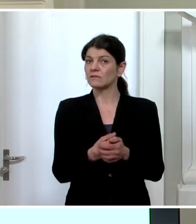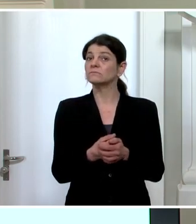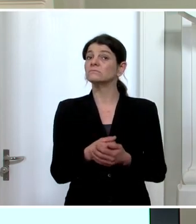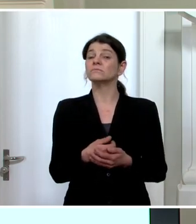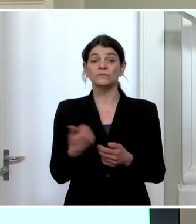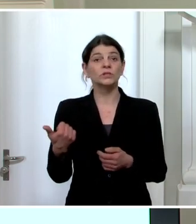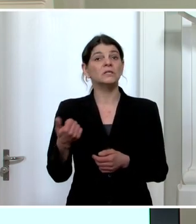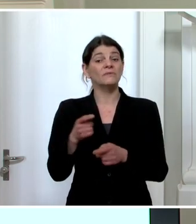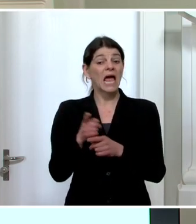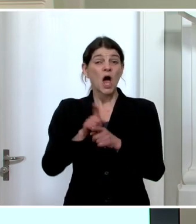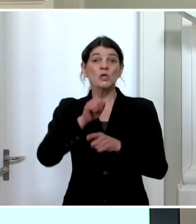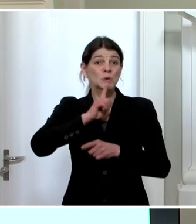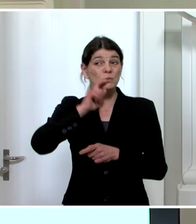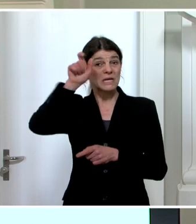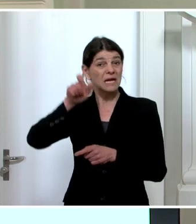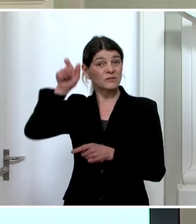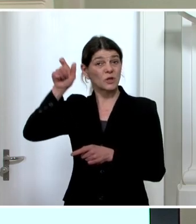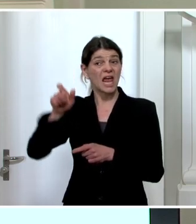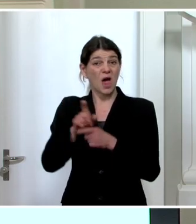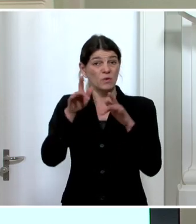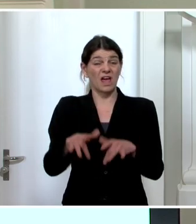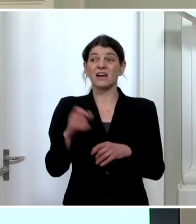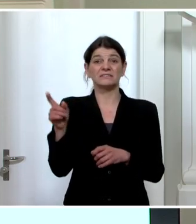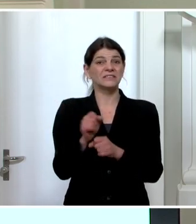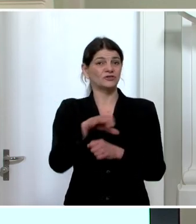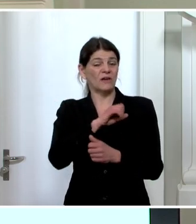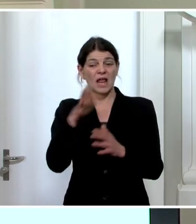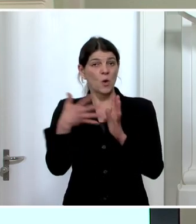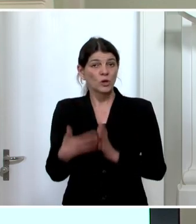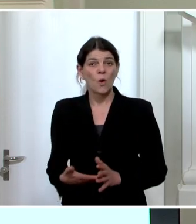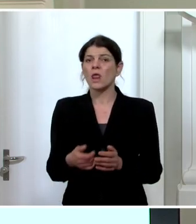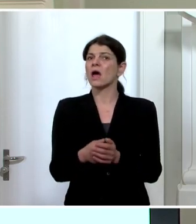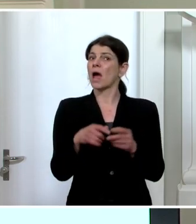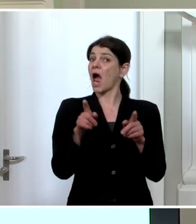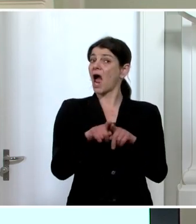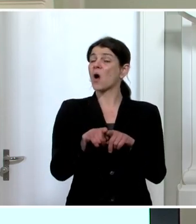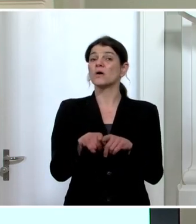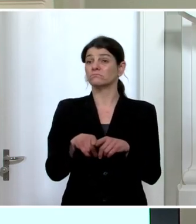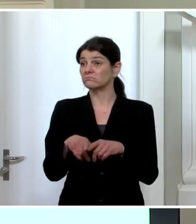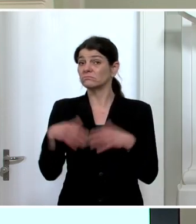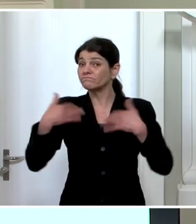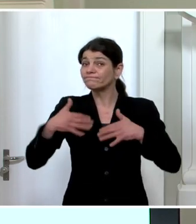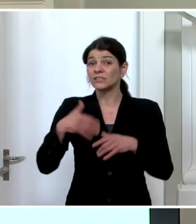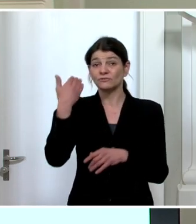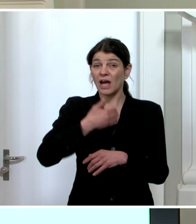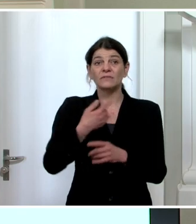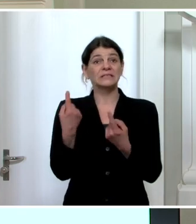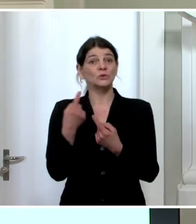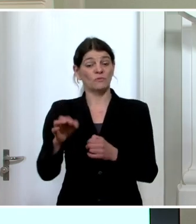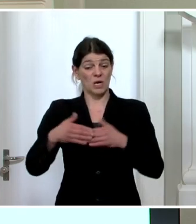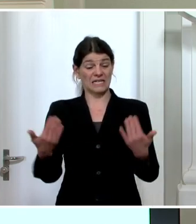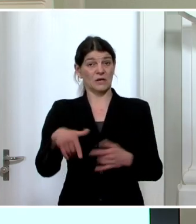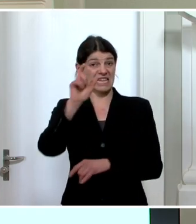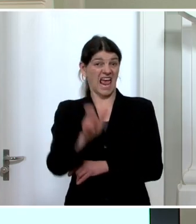und Kapazitätsgrenzen kommt, mit den Kontrollen, aber auch mit den verschärften Situationen an der Grenze zu Italien. Und